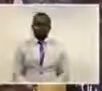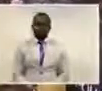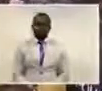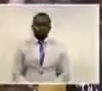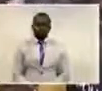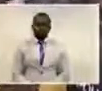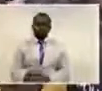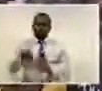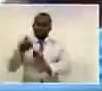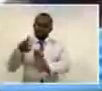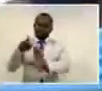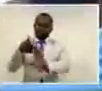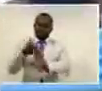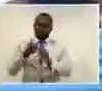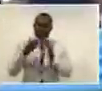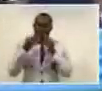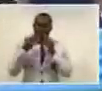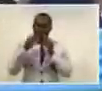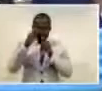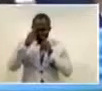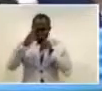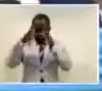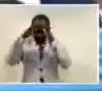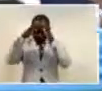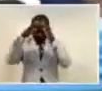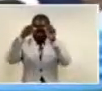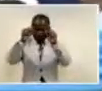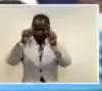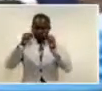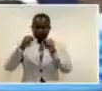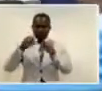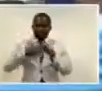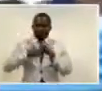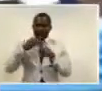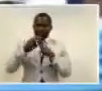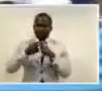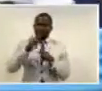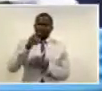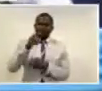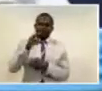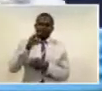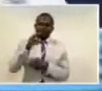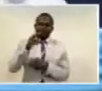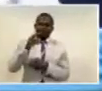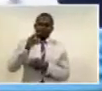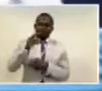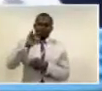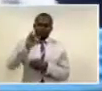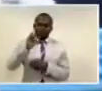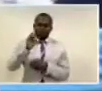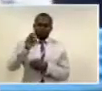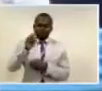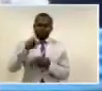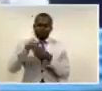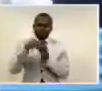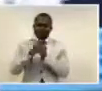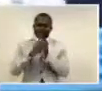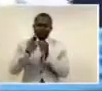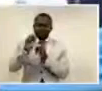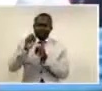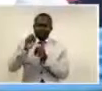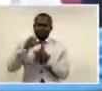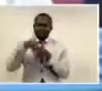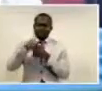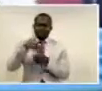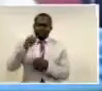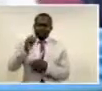wowe gira vuba murakoze nyakubahwa perezida wa repubulika nitwa bavuga menshi Jean wo mu karere ka Rutsiro mu murenge wa